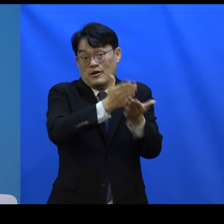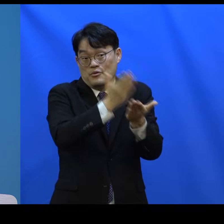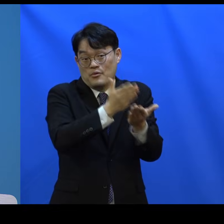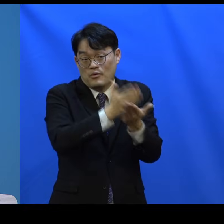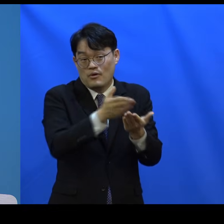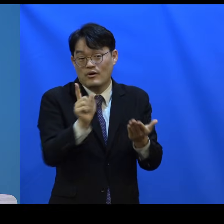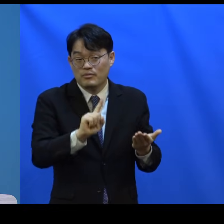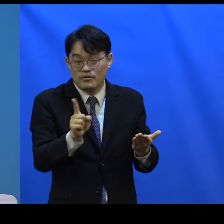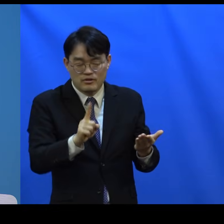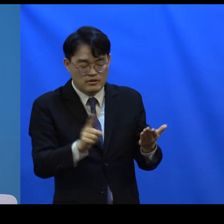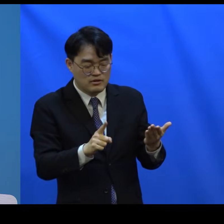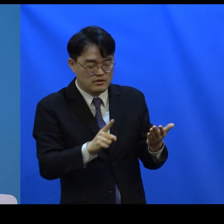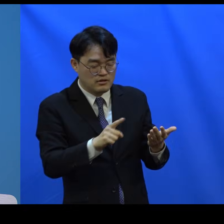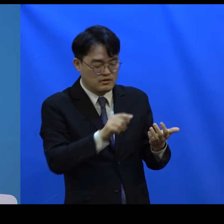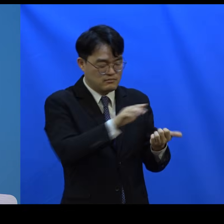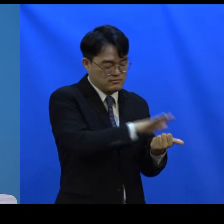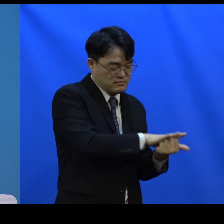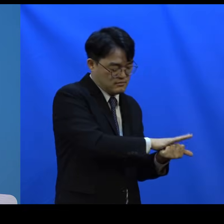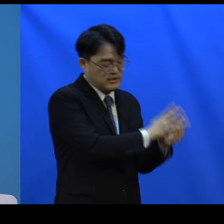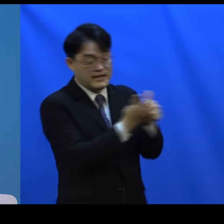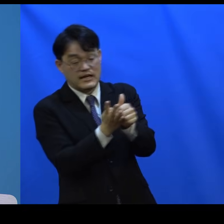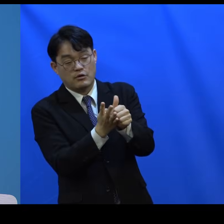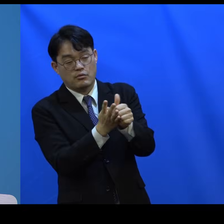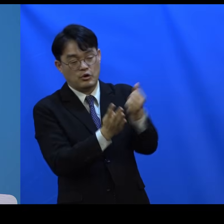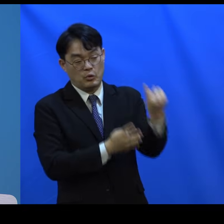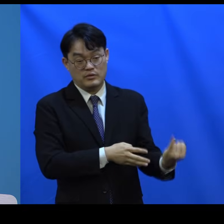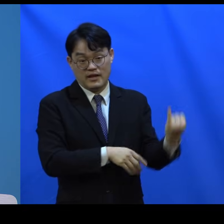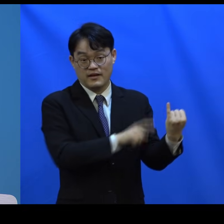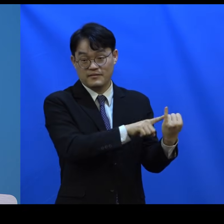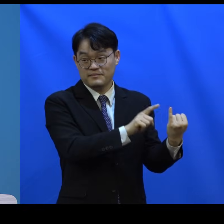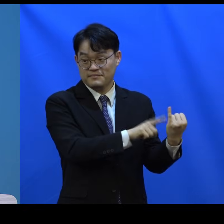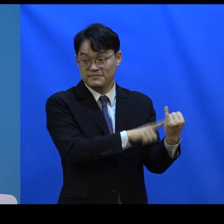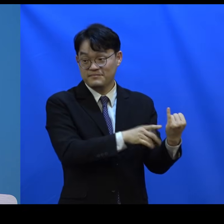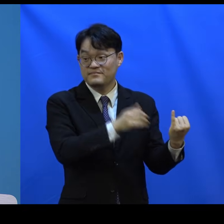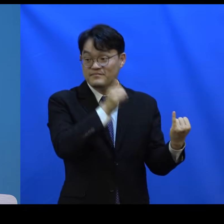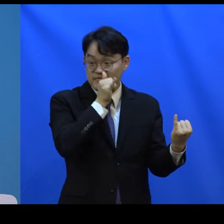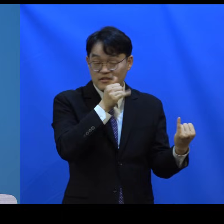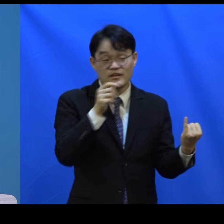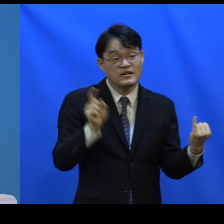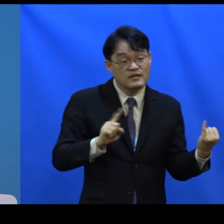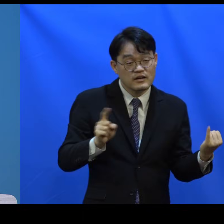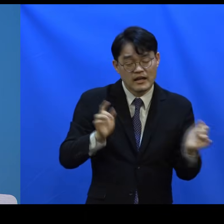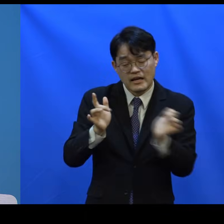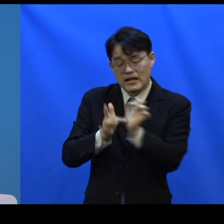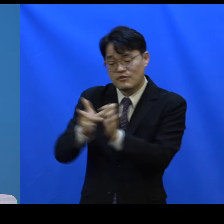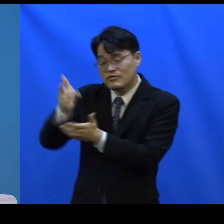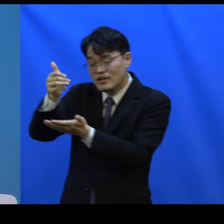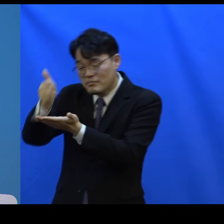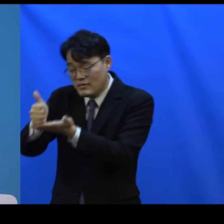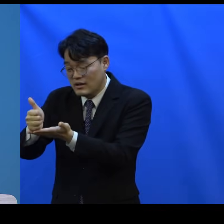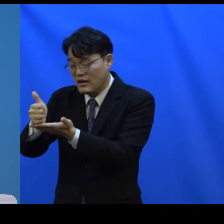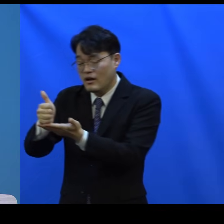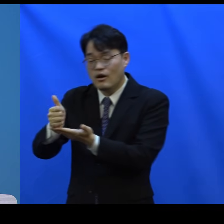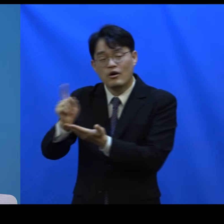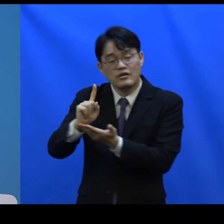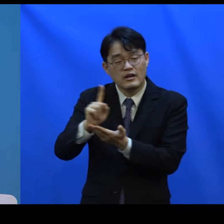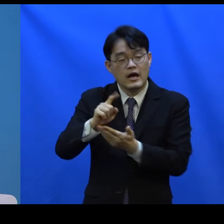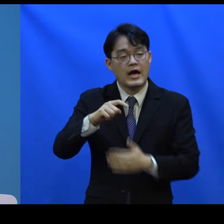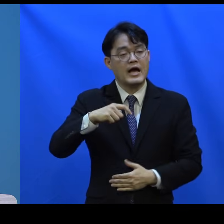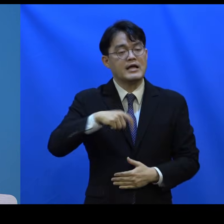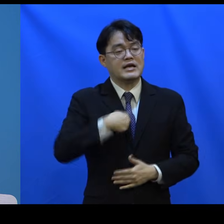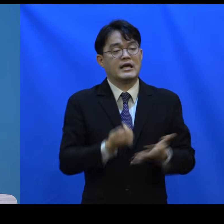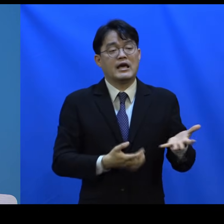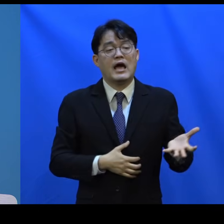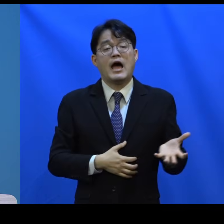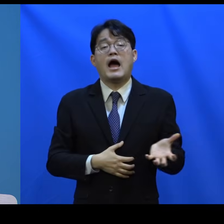그 헌신, 그죠? 그게 예배의 아주 모델이에요. 마리아는 망설임 없이, 그죠? 자신이 가지고 있는